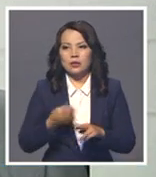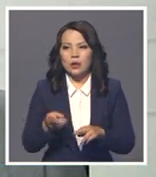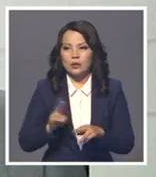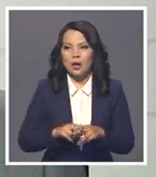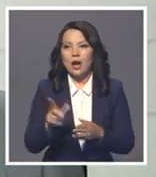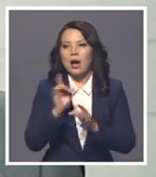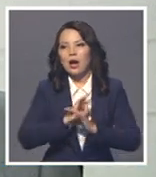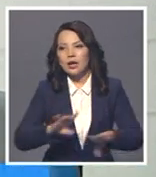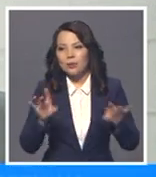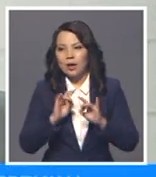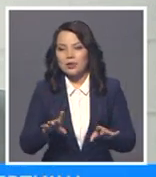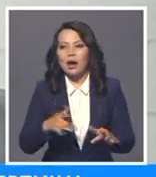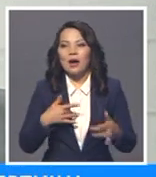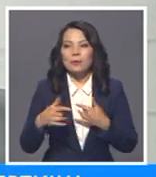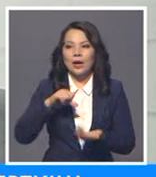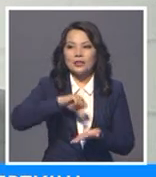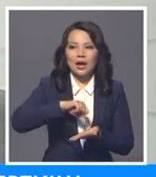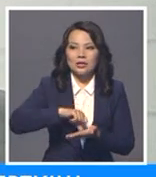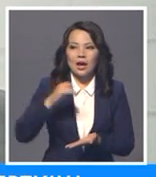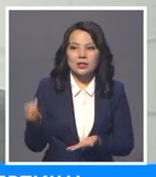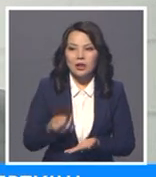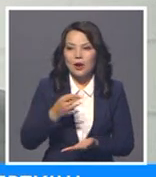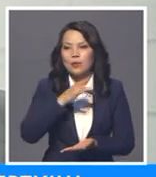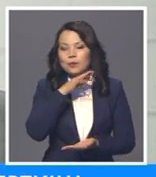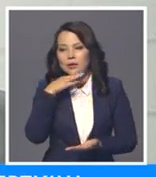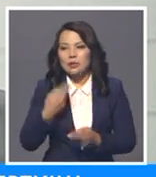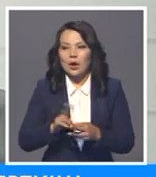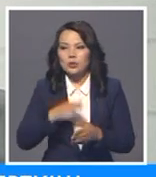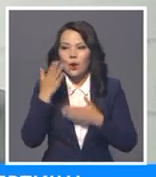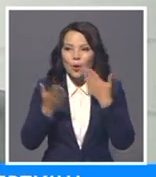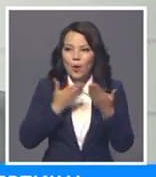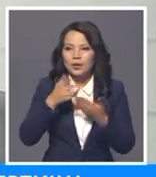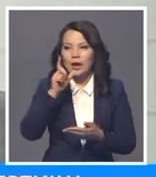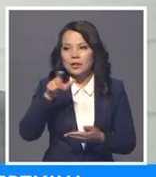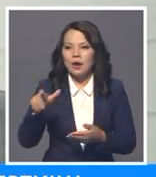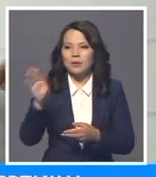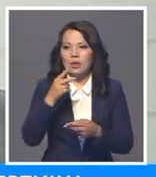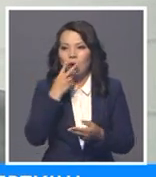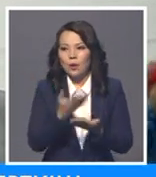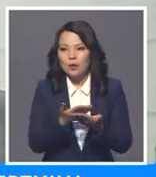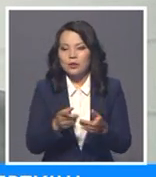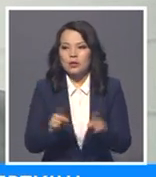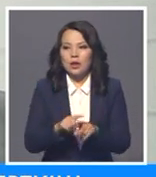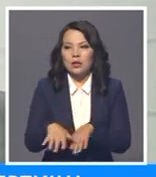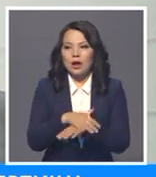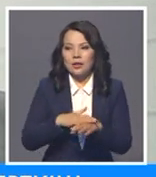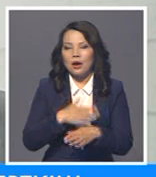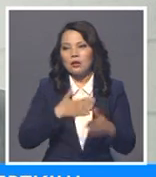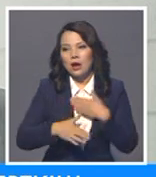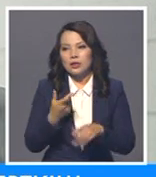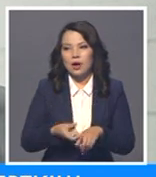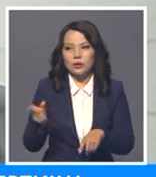Оның әңгімелері, пьесалары бүгінгі дейін оқырмандарын тауып, көрермендерін тауып, жұртшылықты риза қылып